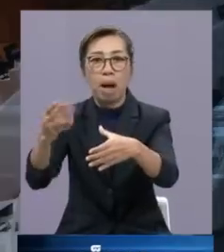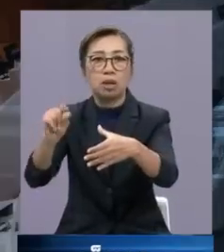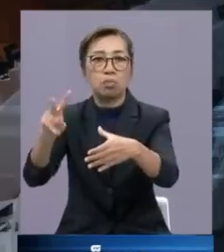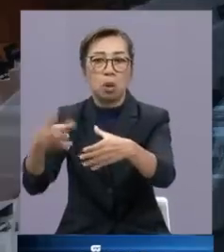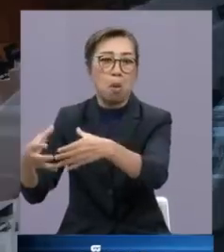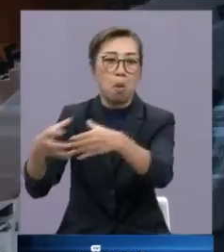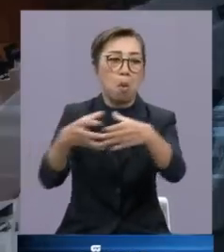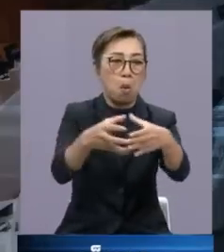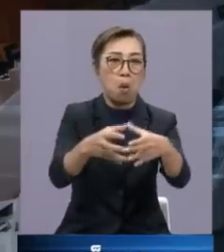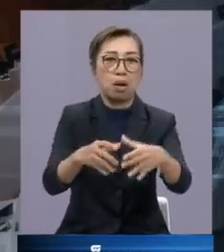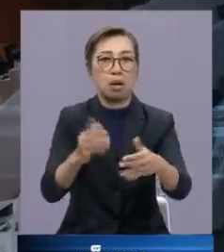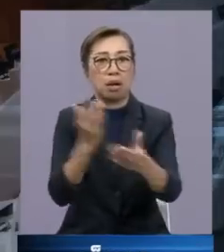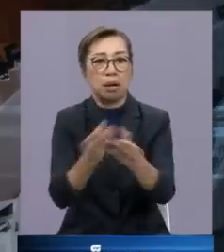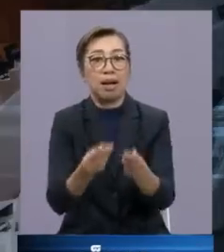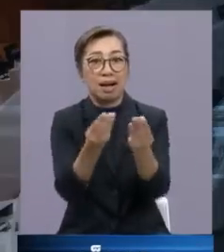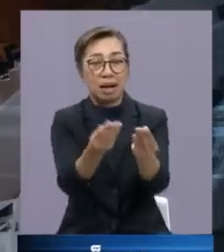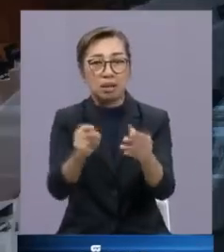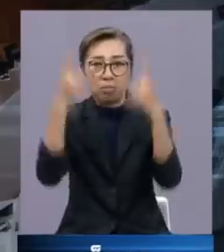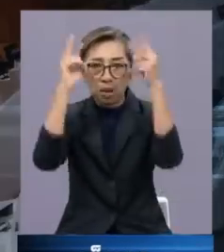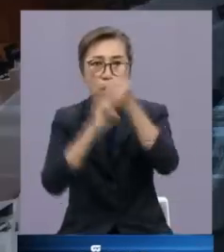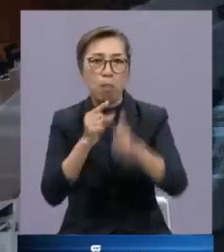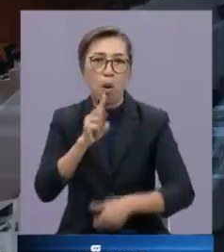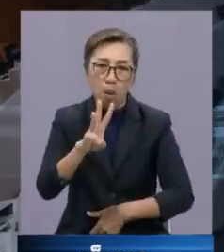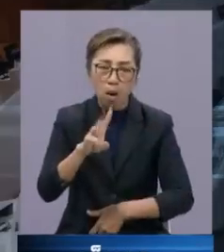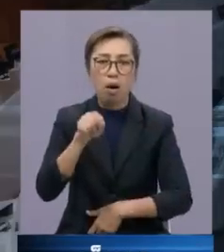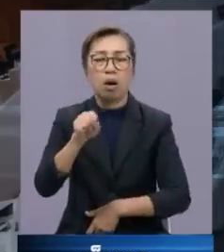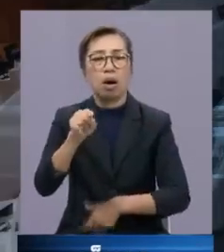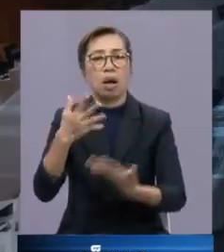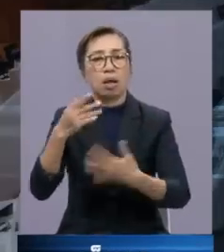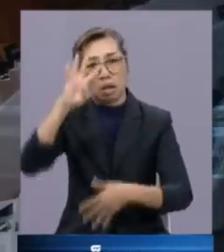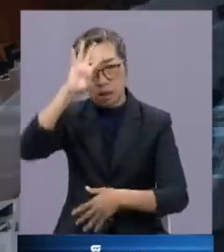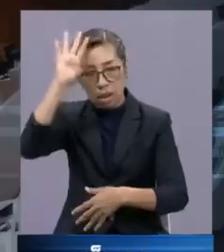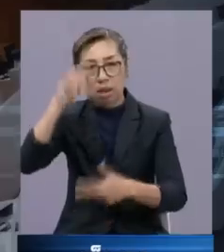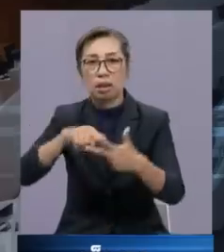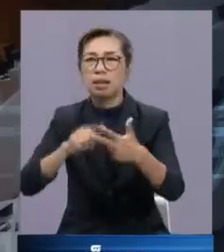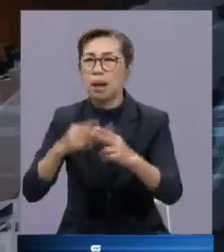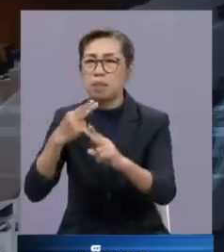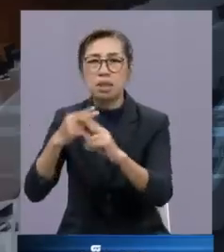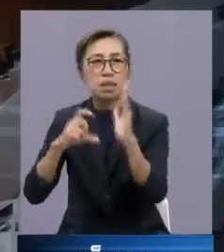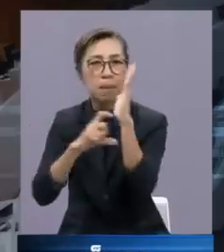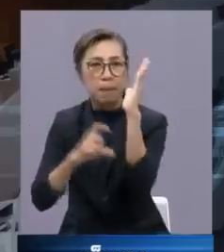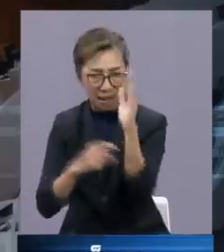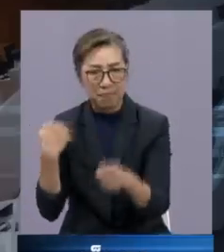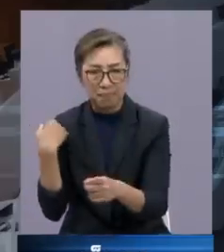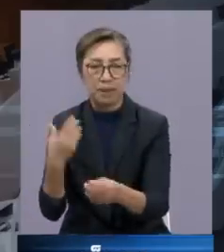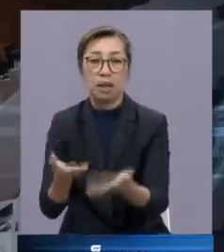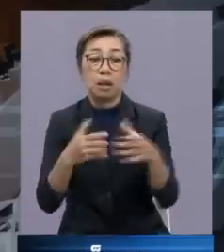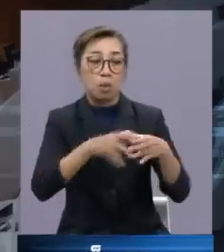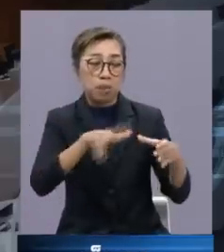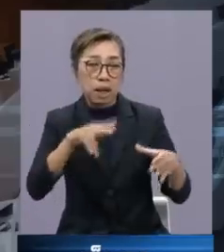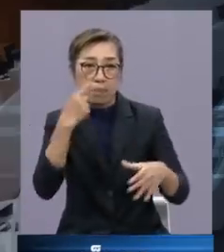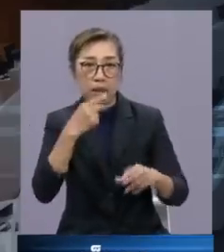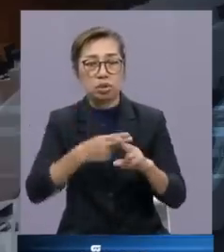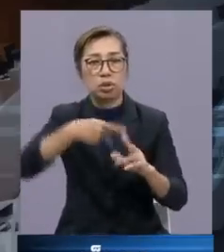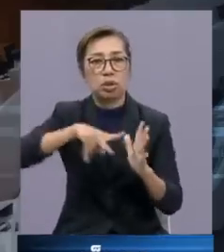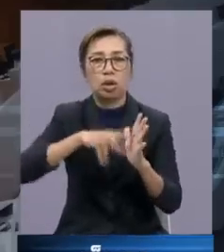22คนนอกเหนือจากตัวของพลเอกประวิตรตัวของผู้กองธรรมนัสแล้วเนี่ยก็ยังมีคุณไผ่ลิกด้วยนะครับอย่างนี้เป็นต้นส ่ วนเพื่อไทยเองก็มีทั้งคุณภู